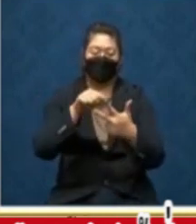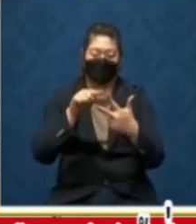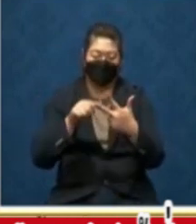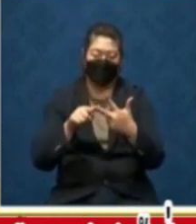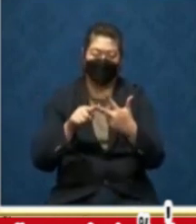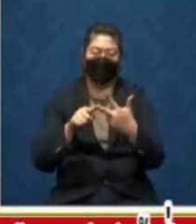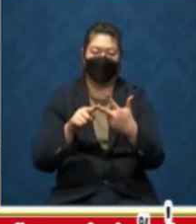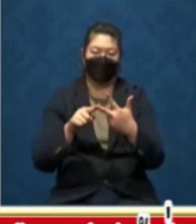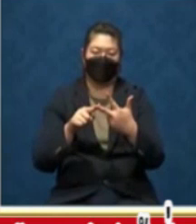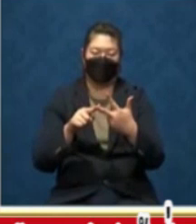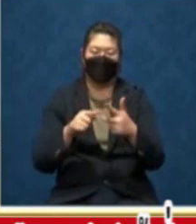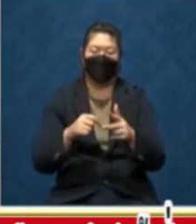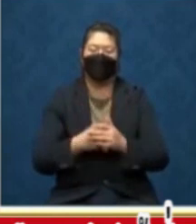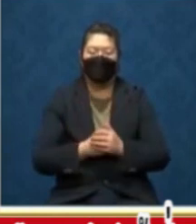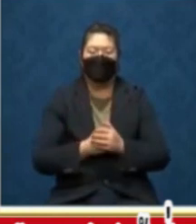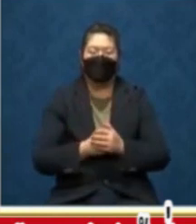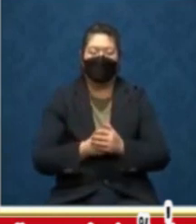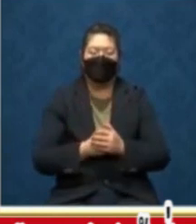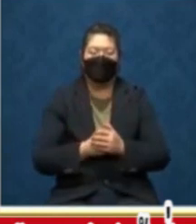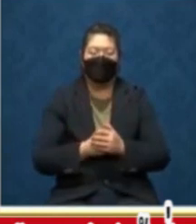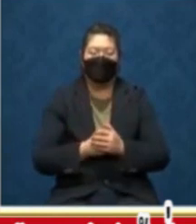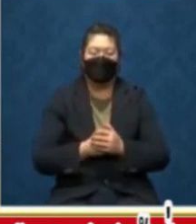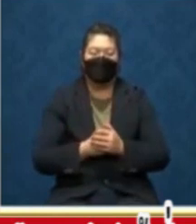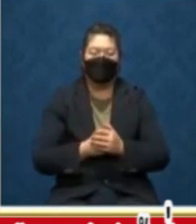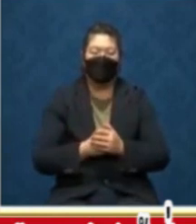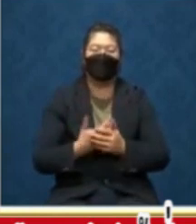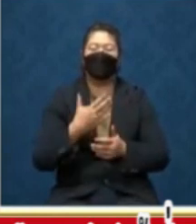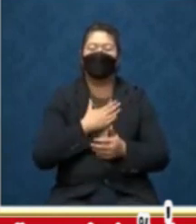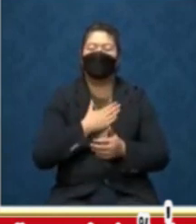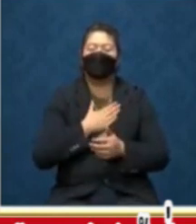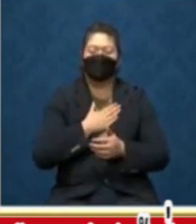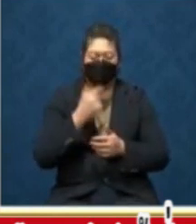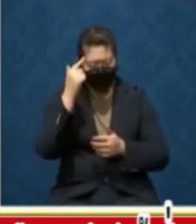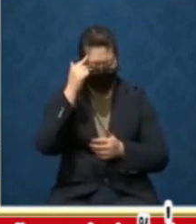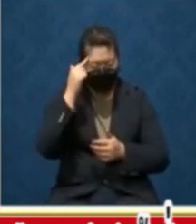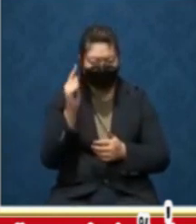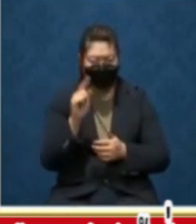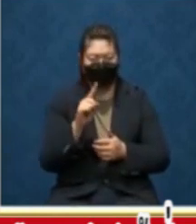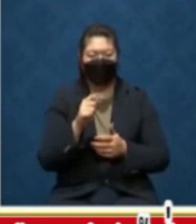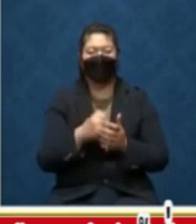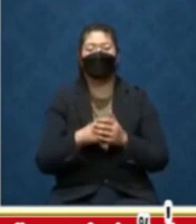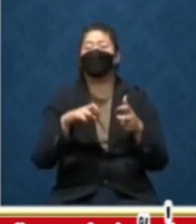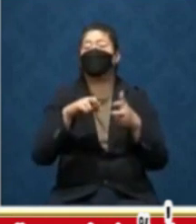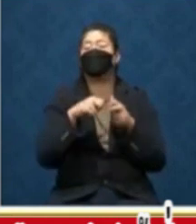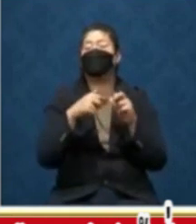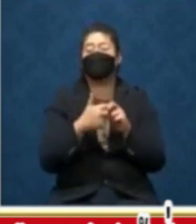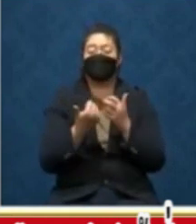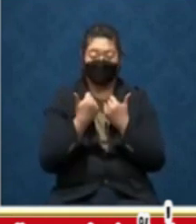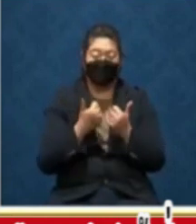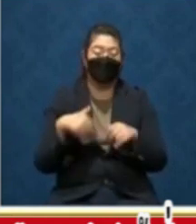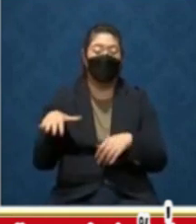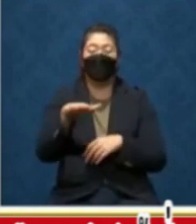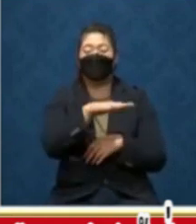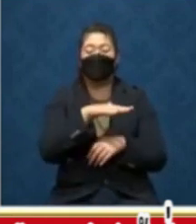แต่ทั้งอะไรก็ตามครับท่านประธานที่เคารพครับด้วยความเห็นส่วนตัวผมแล้วเนี่ยปัญหาทั้งหมดที่มันเกิดวันนี้